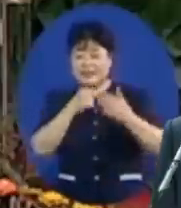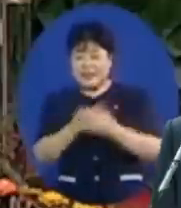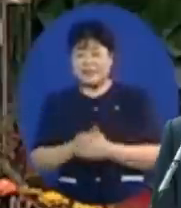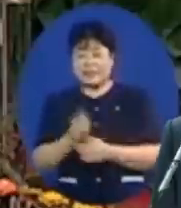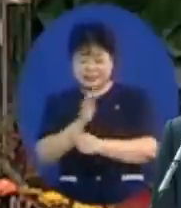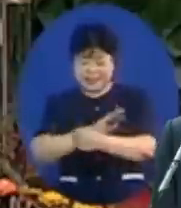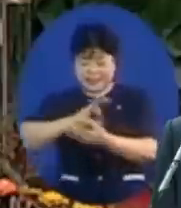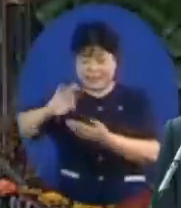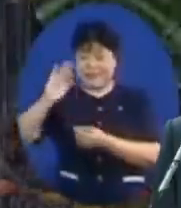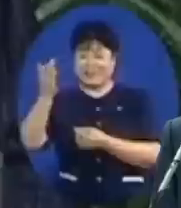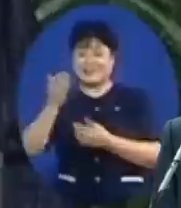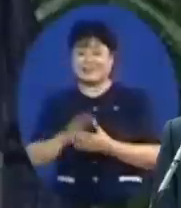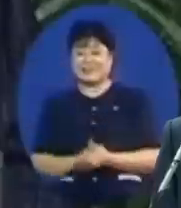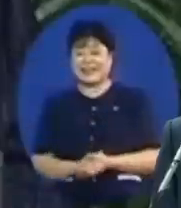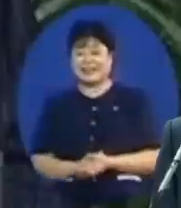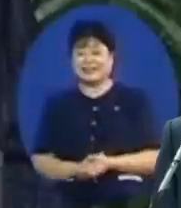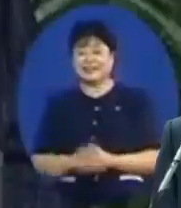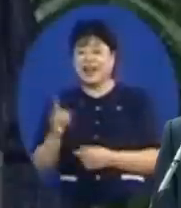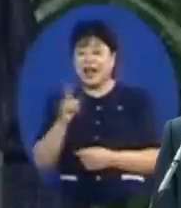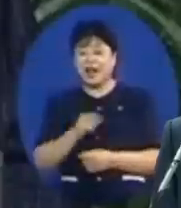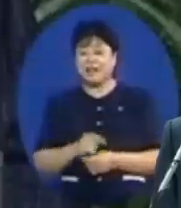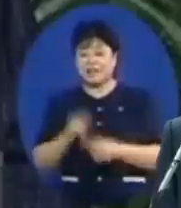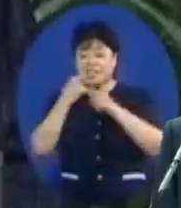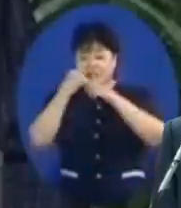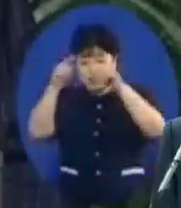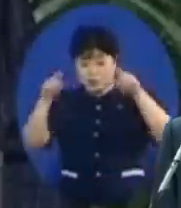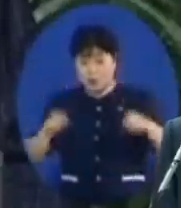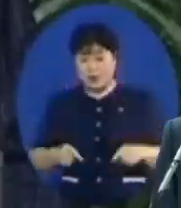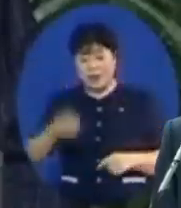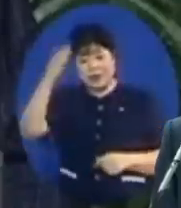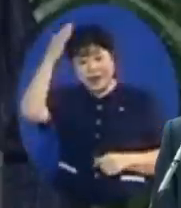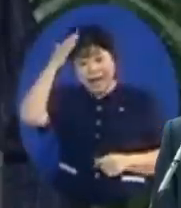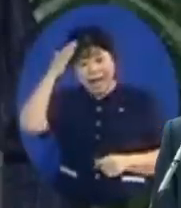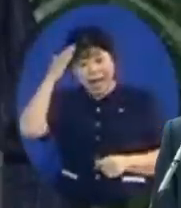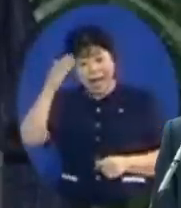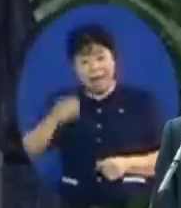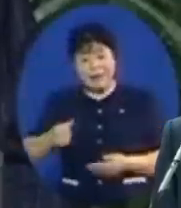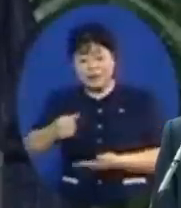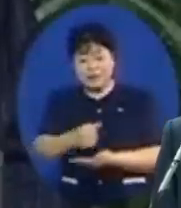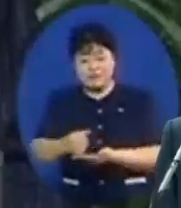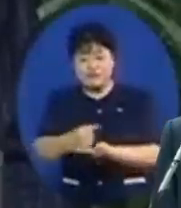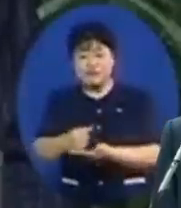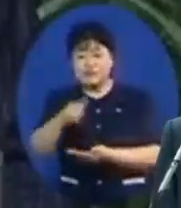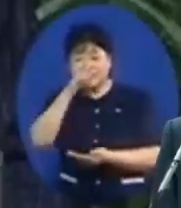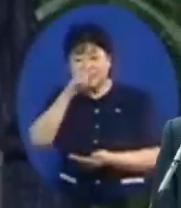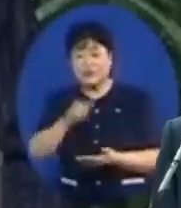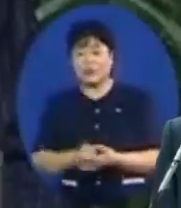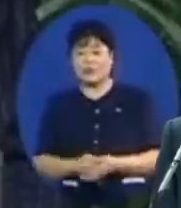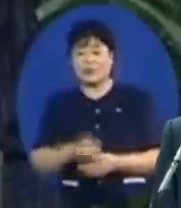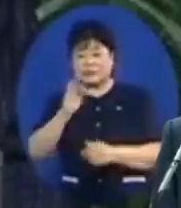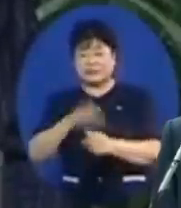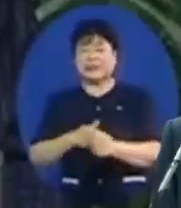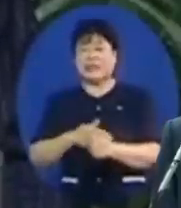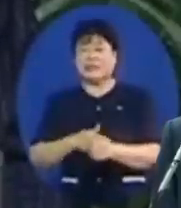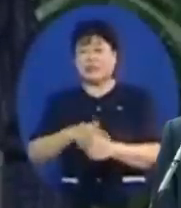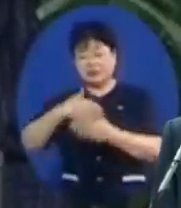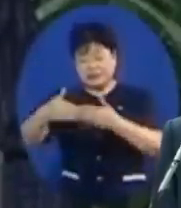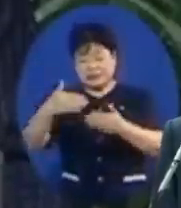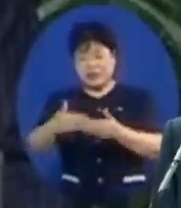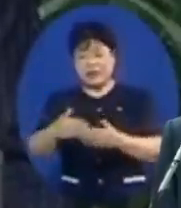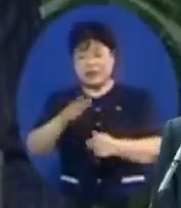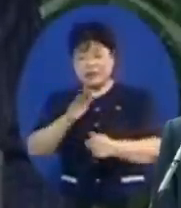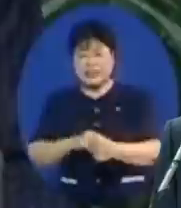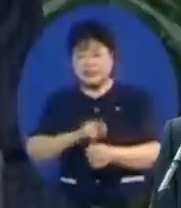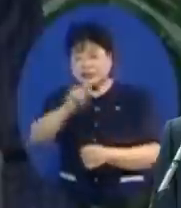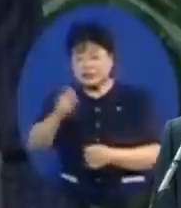사용할 수 있었다는 것입니다. 아무리 종이와 묵이 발전이 됐다 해도 잘못 그리거나 잘못 쓴 것을